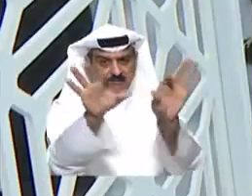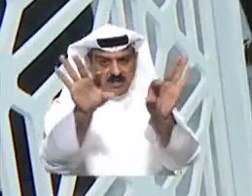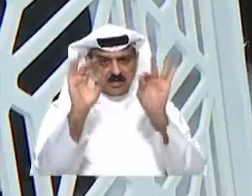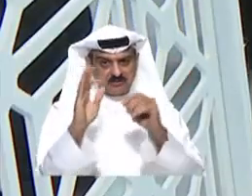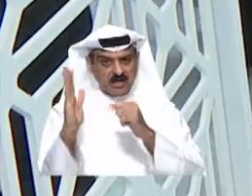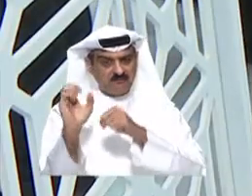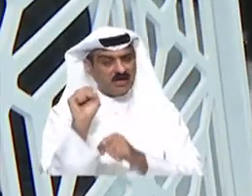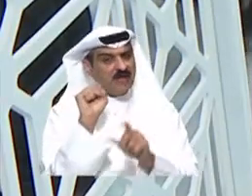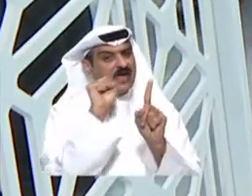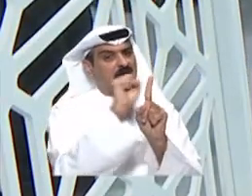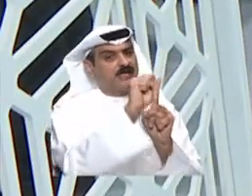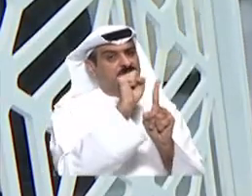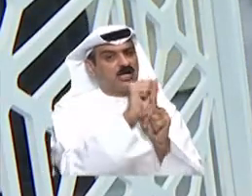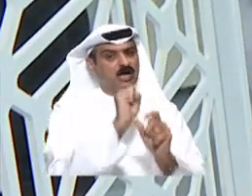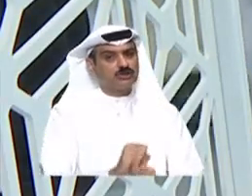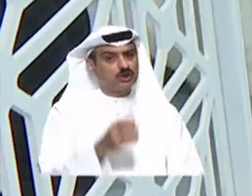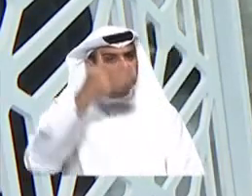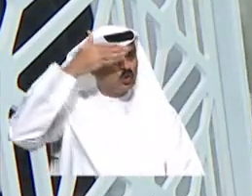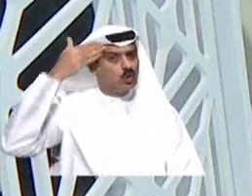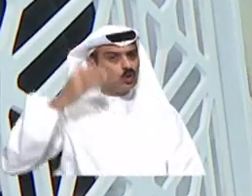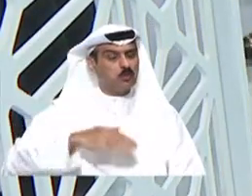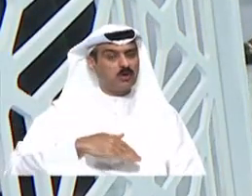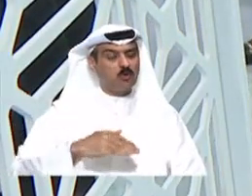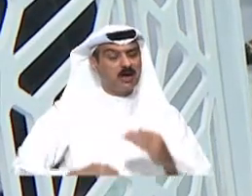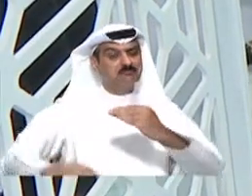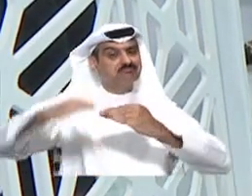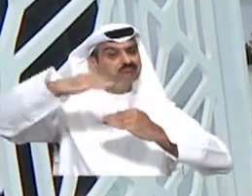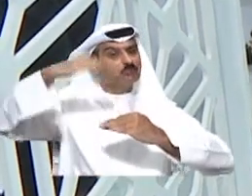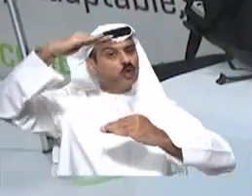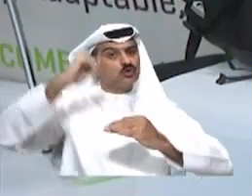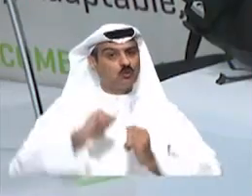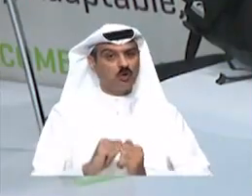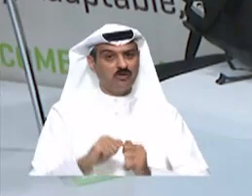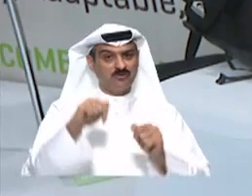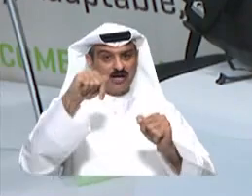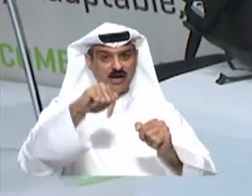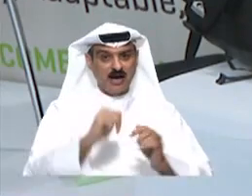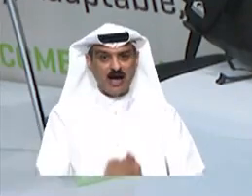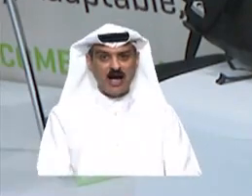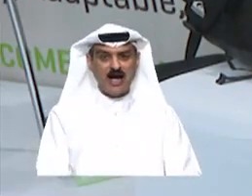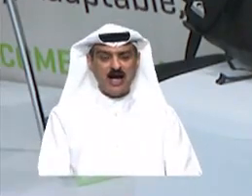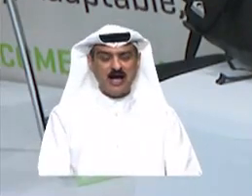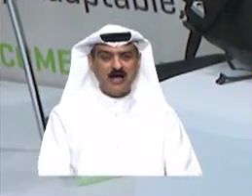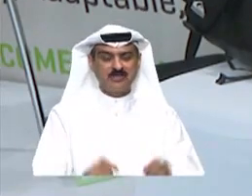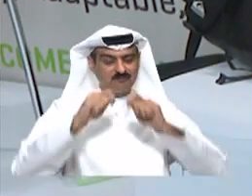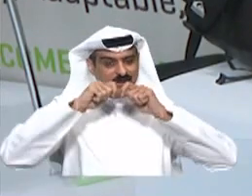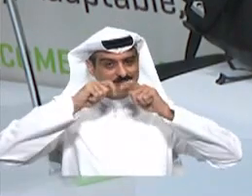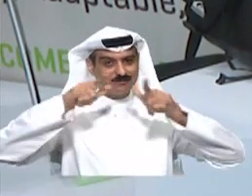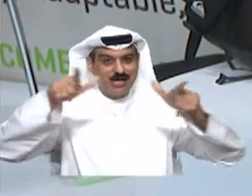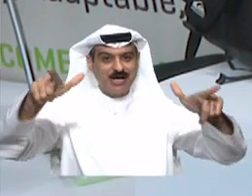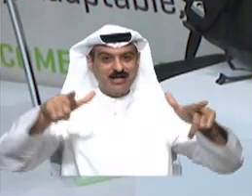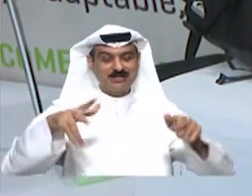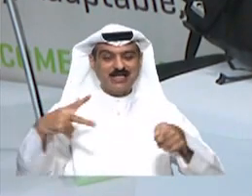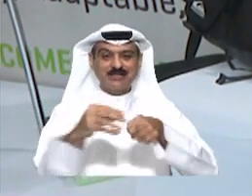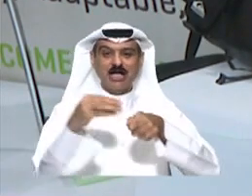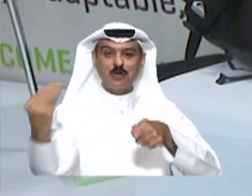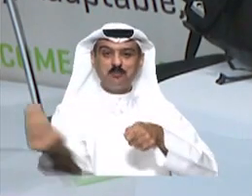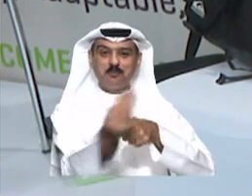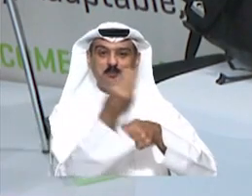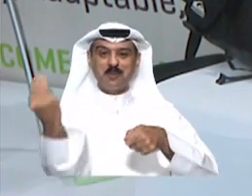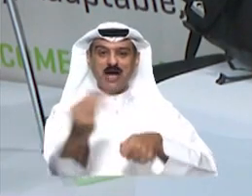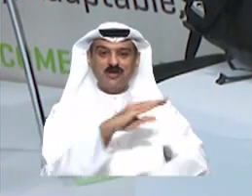تخصصك ومهاراتك وطموحك. باختصار، هذه كانت رسالة معرض الفرص